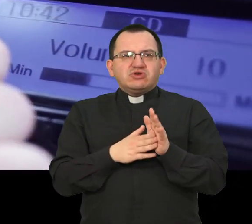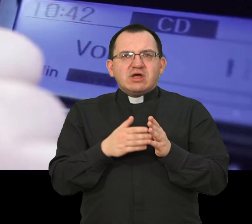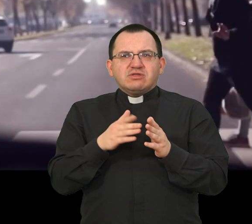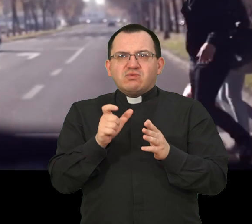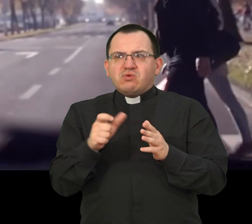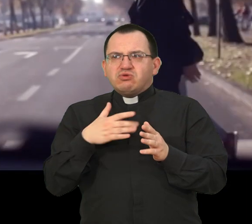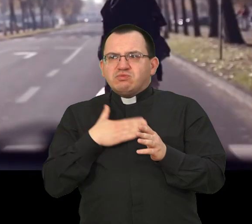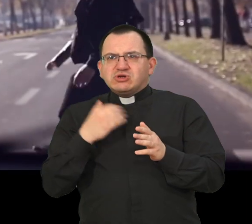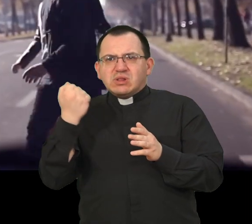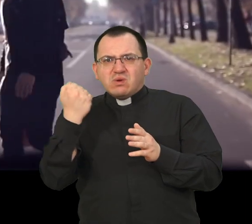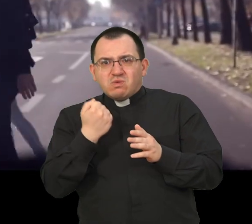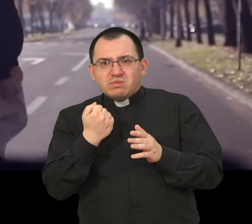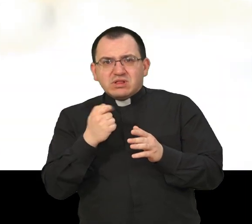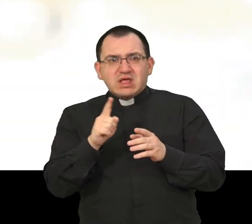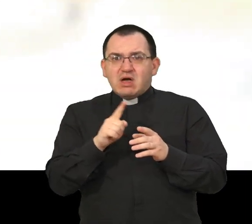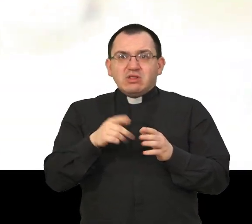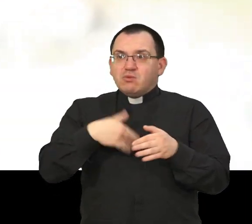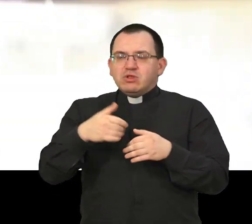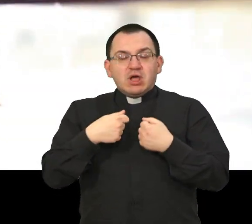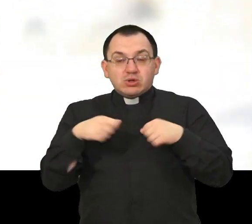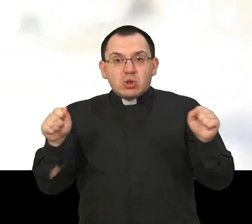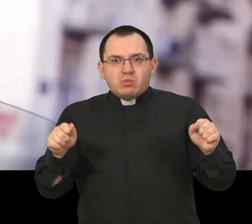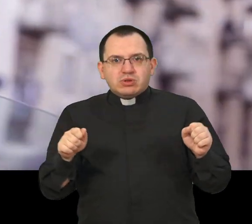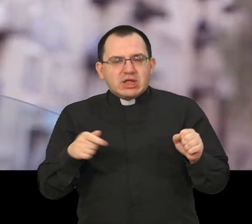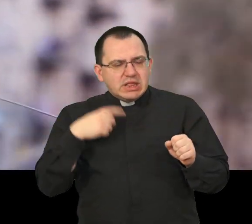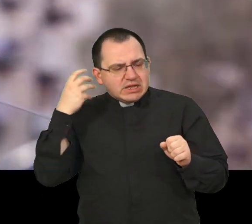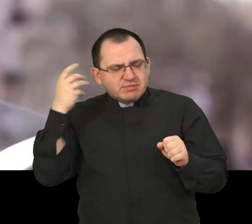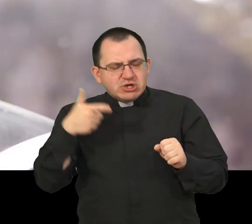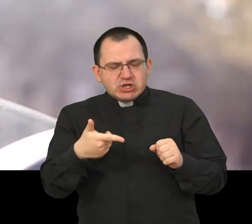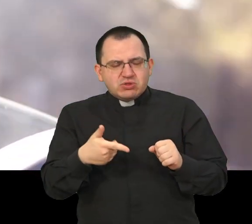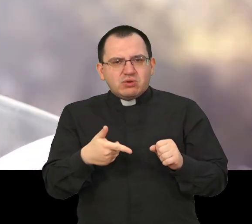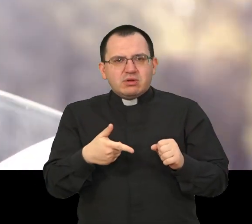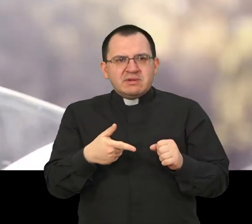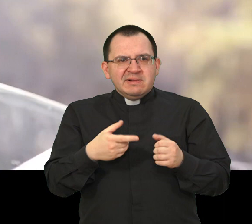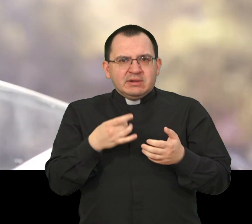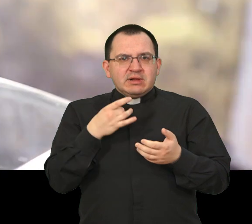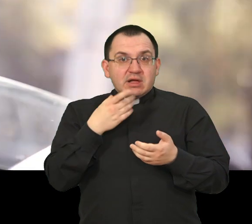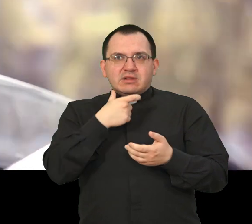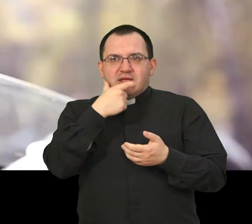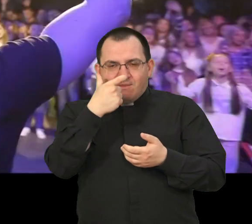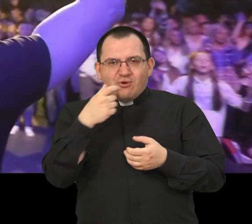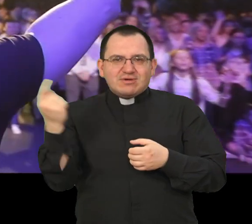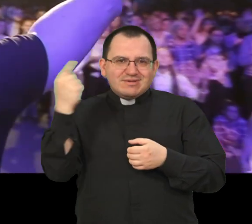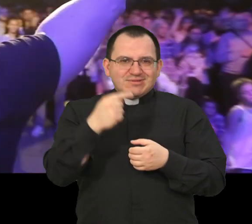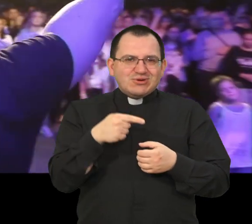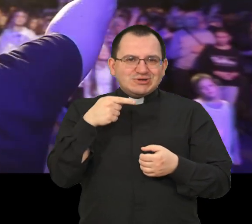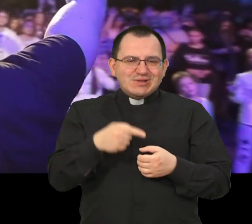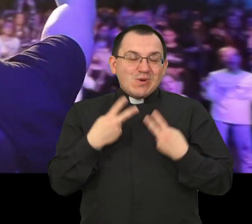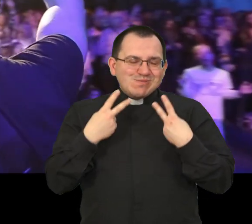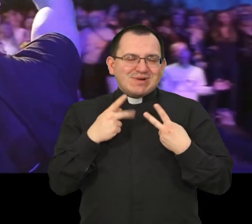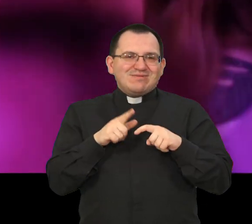misli nakon protekle večeri slavljenja. Tako da, ja kažem ono, kad se Bog pojavi, onda je show. Mi zapravo samo